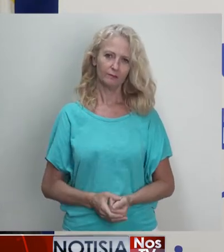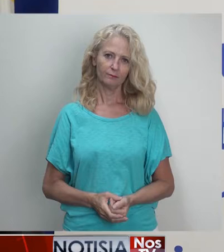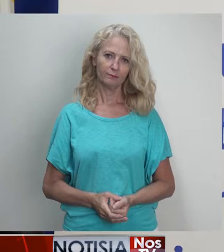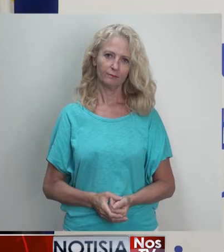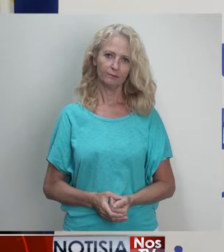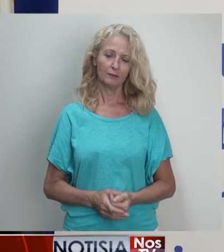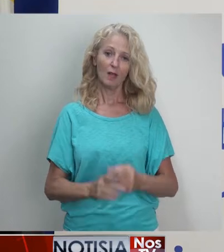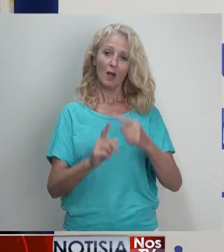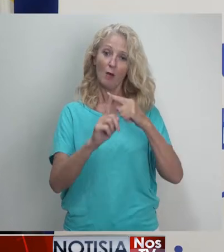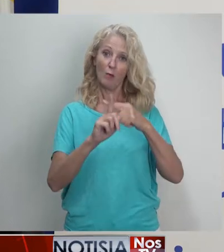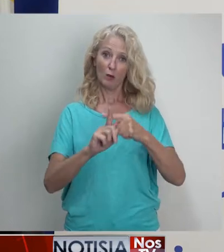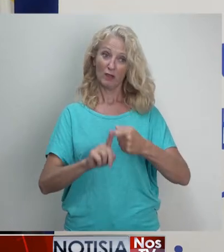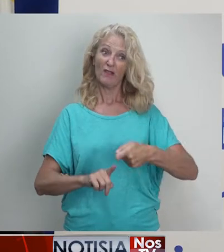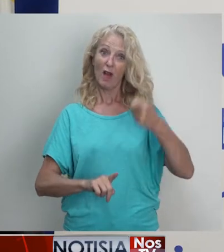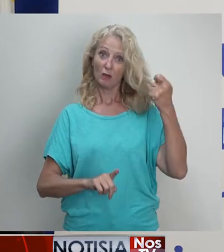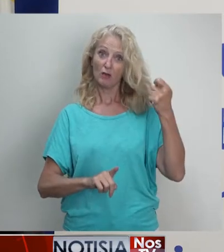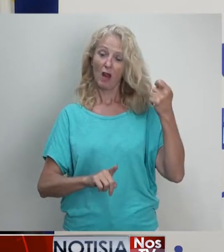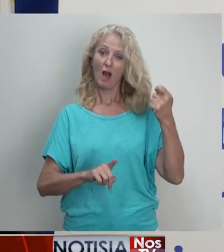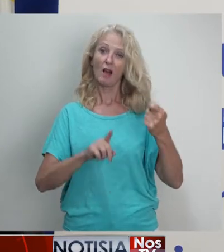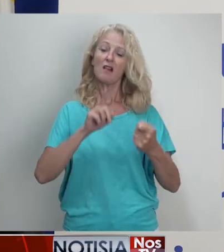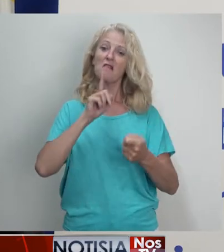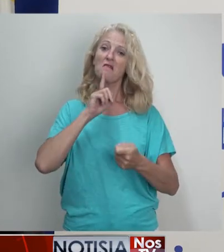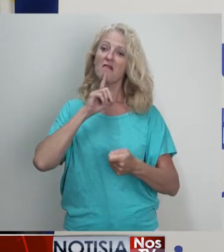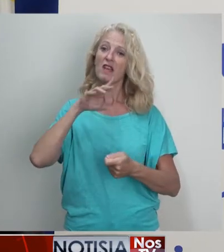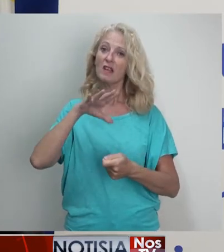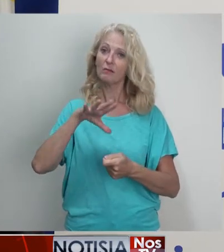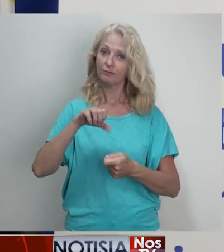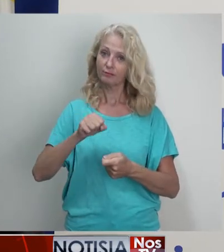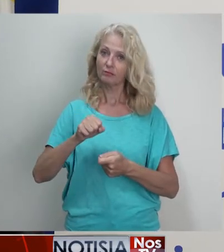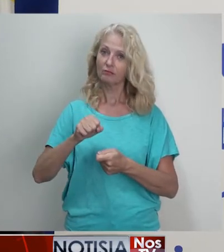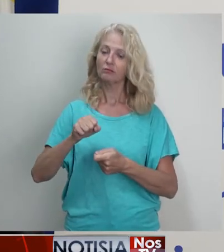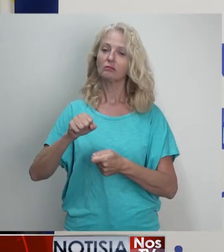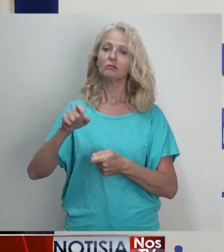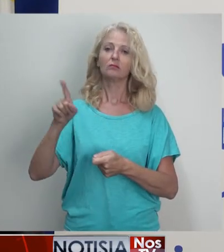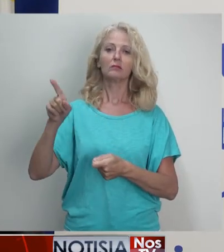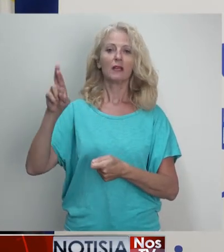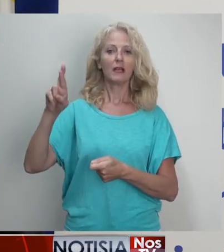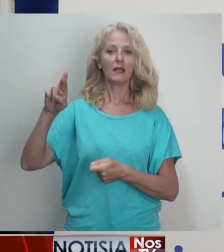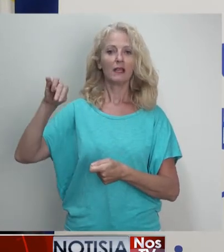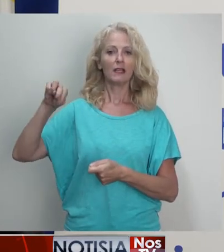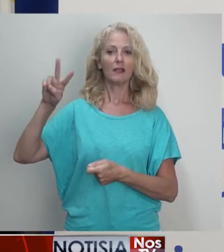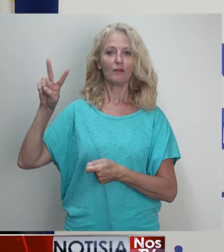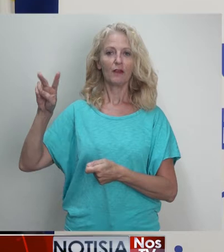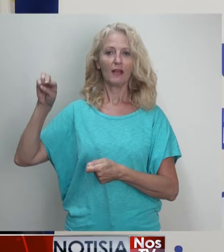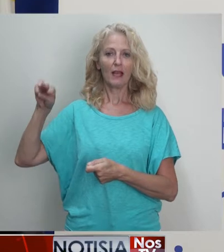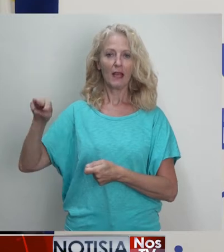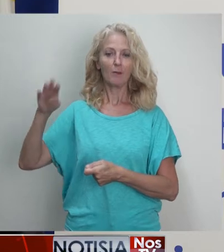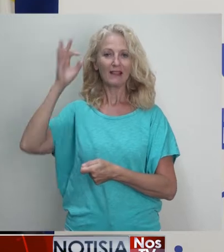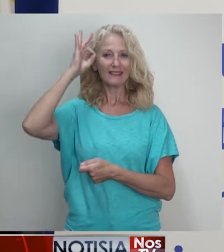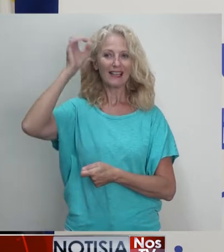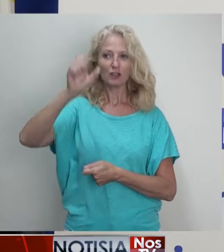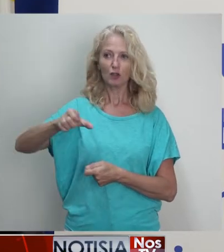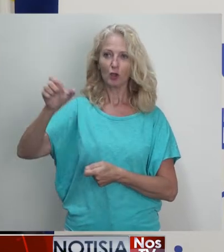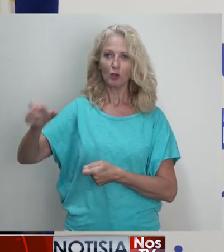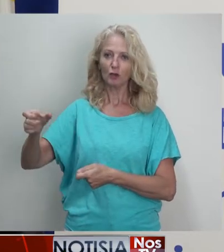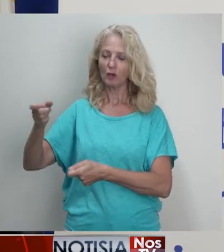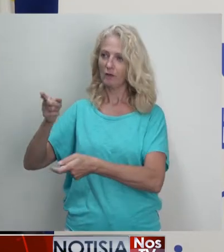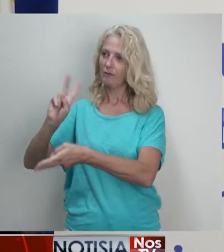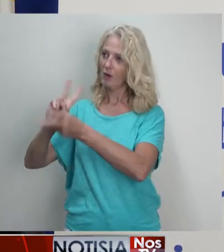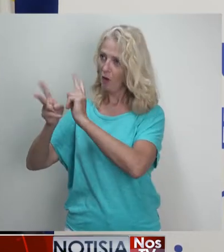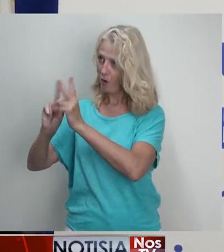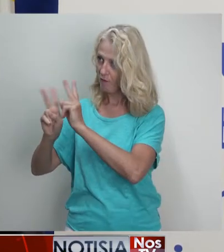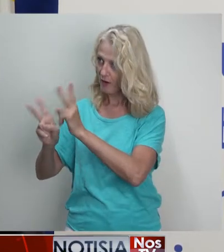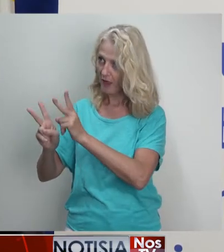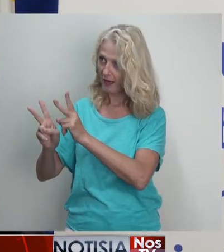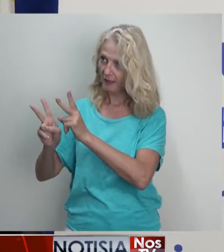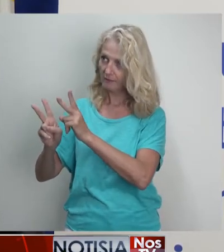De positieve uitslag is een conclusie van de deskundigen in overleg met het RIVM. Er is enkele